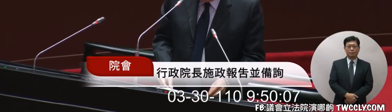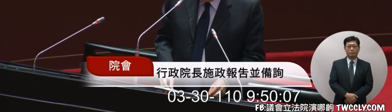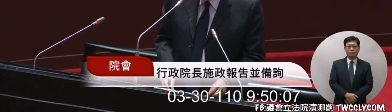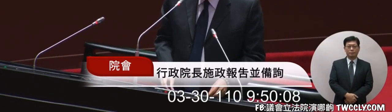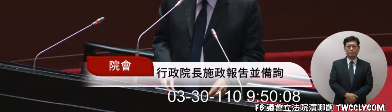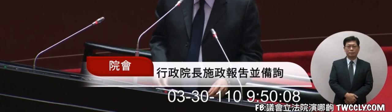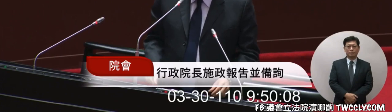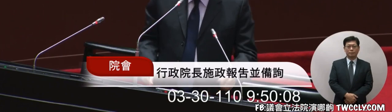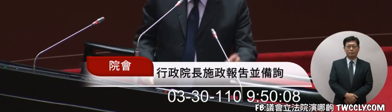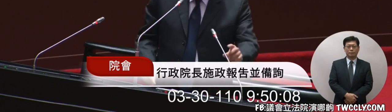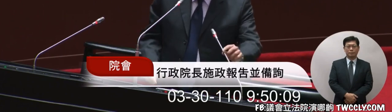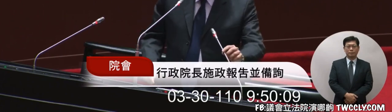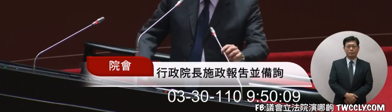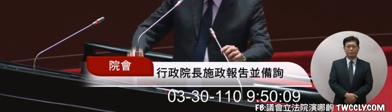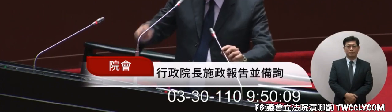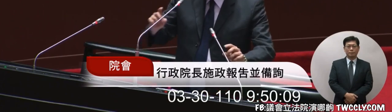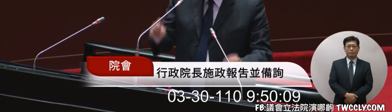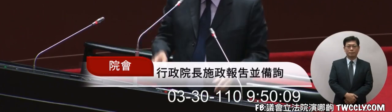長請